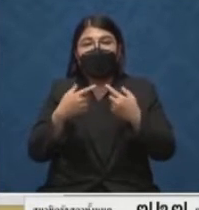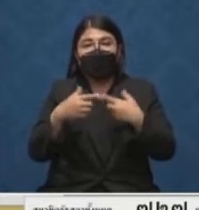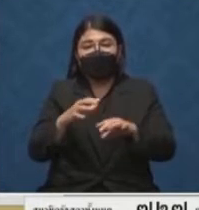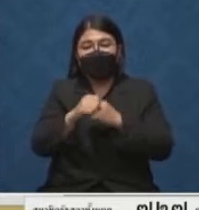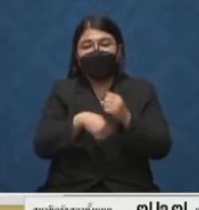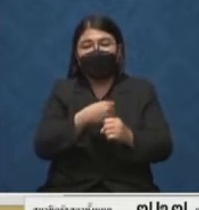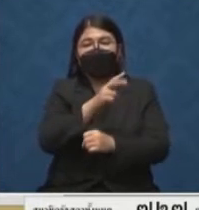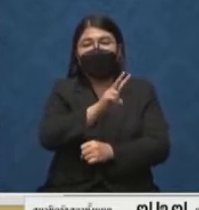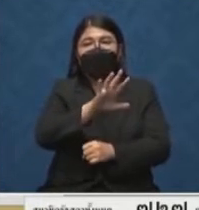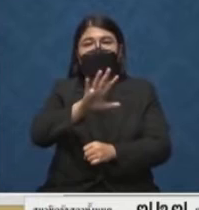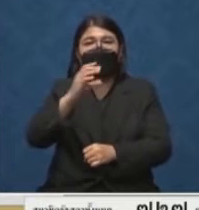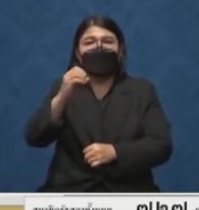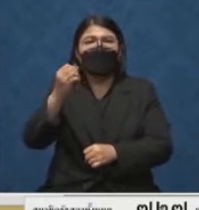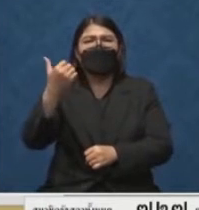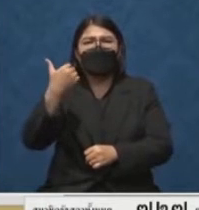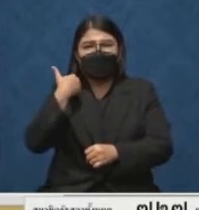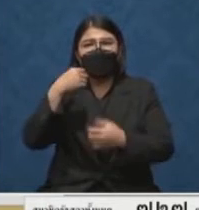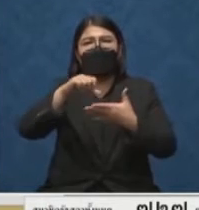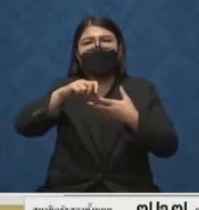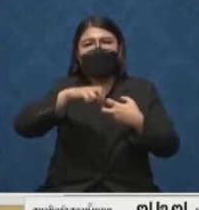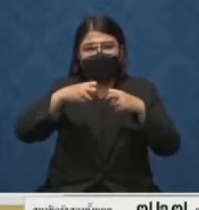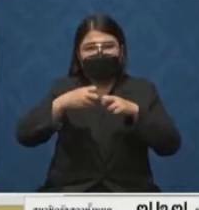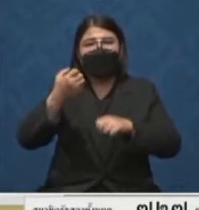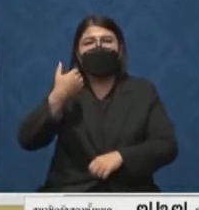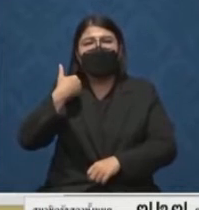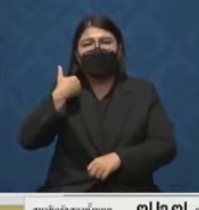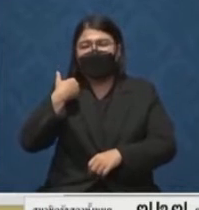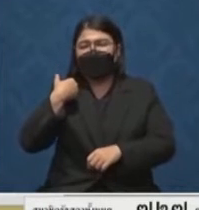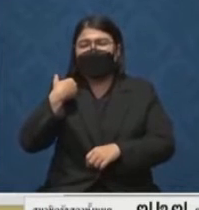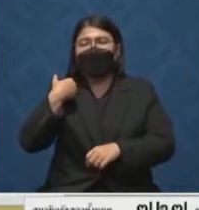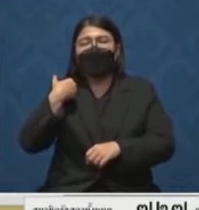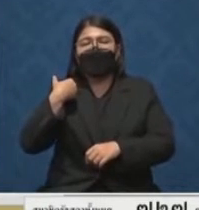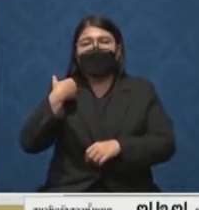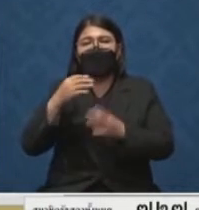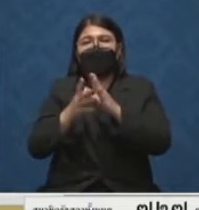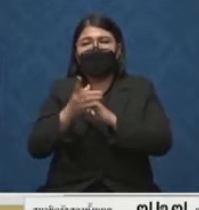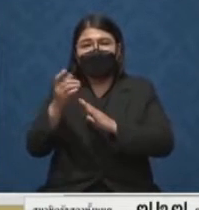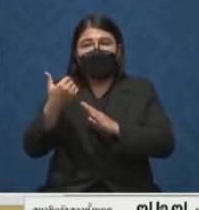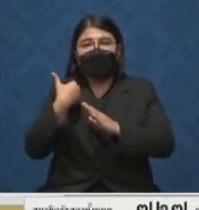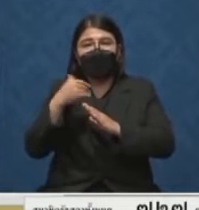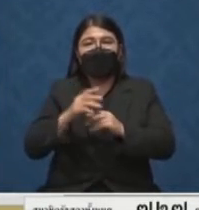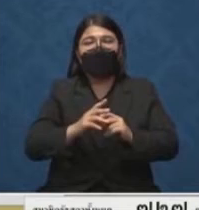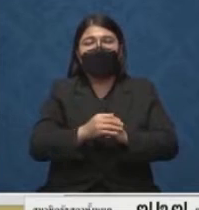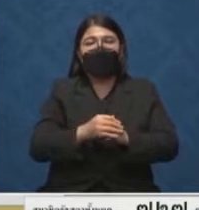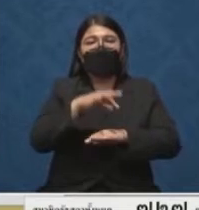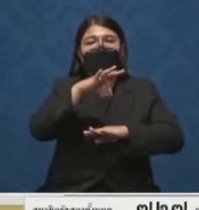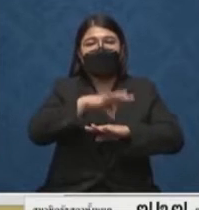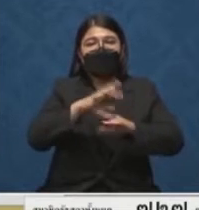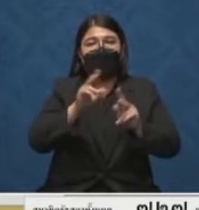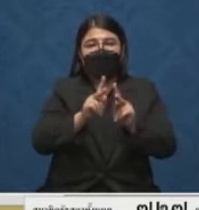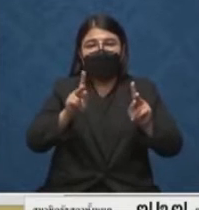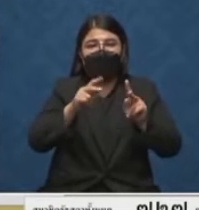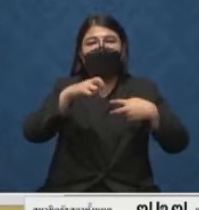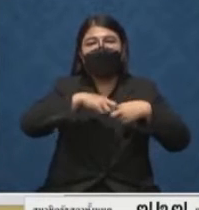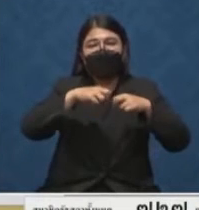ี 50 นะครัมปัญหาอยู่บ้าง ทังสภา ก็มีการตงคนักรมาธิการศึษาปัญหาในการมาครับใช้